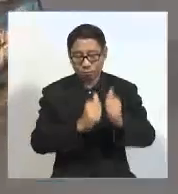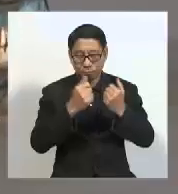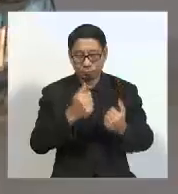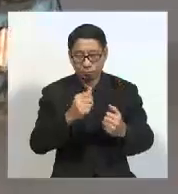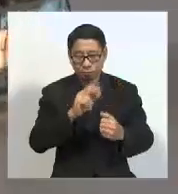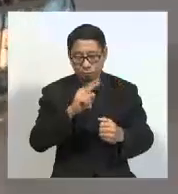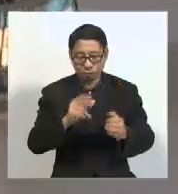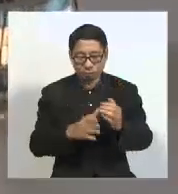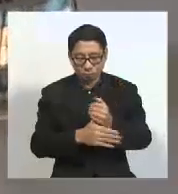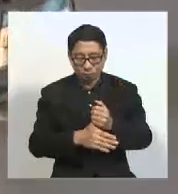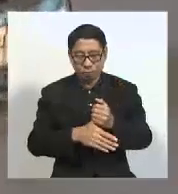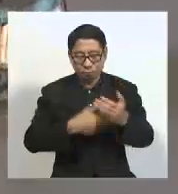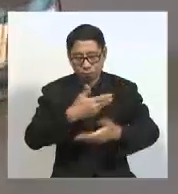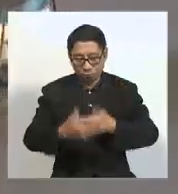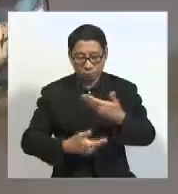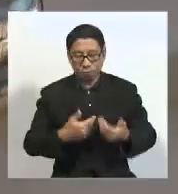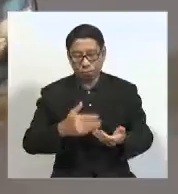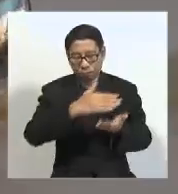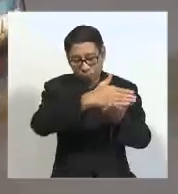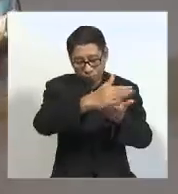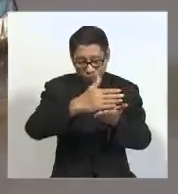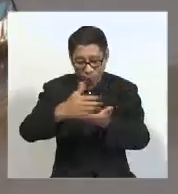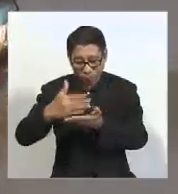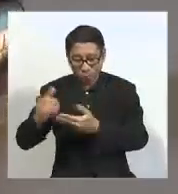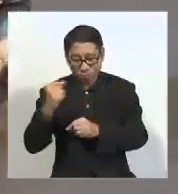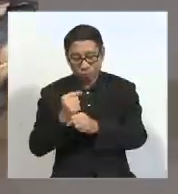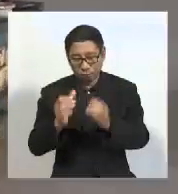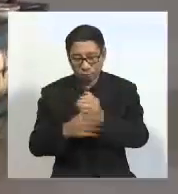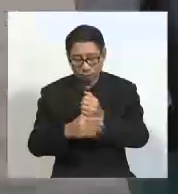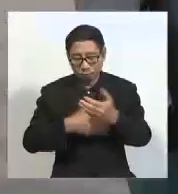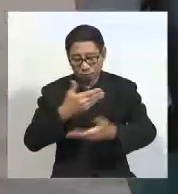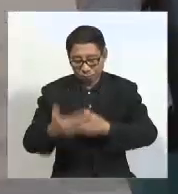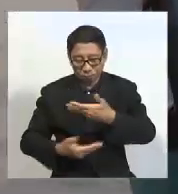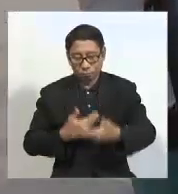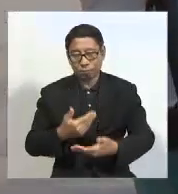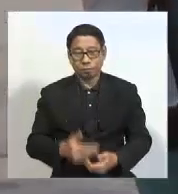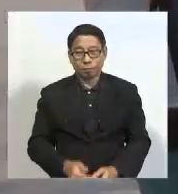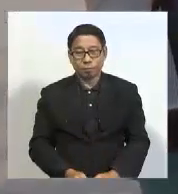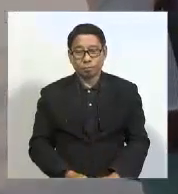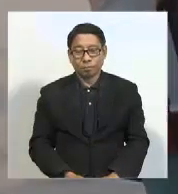งพาณิชย์และหลักเกณฑ์การจัดสรรใบอนุญาตทำการประมงพาณิชย์ด้วยค่ะ